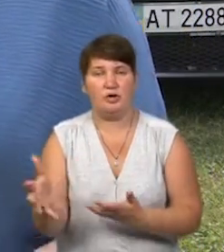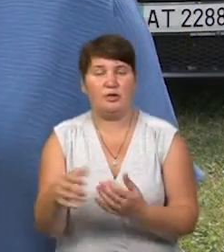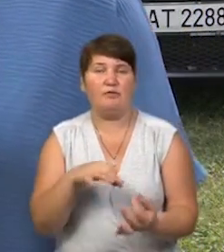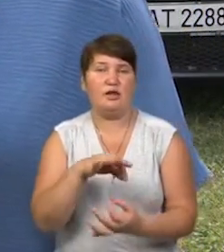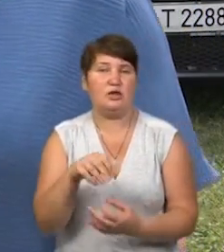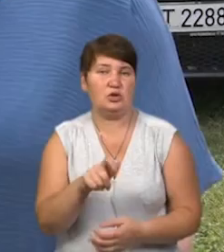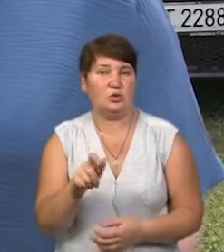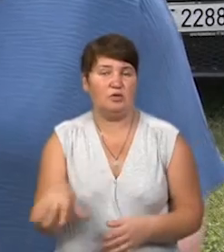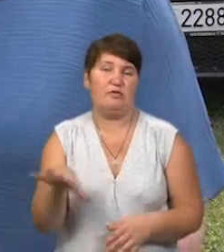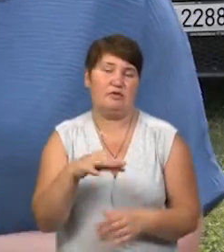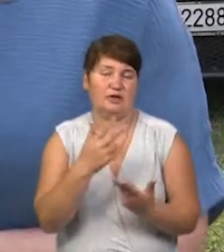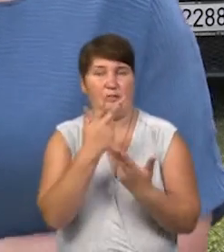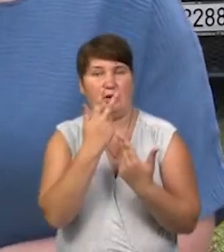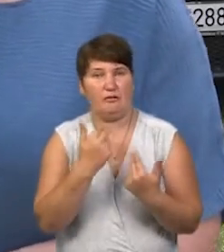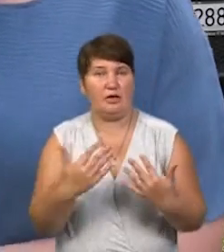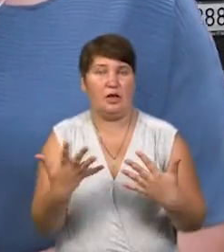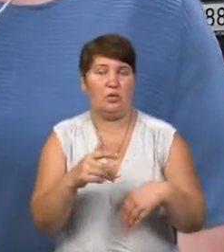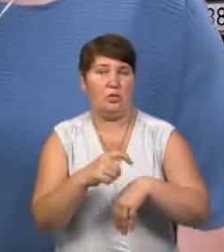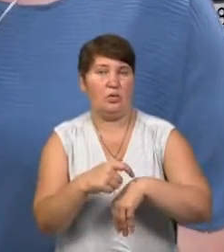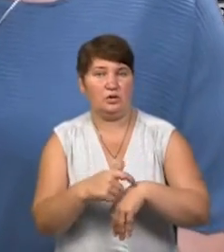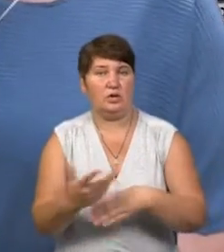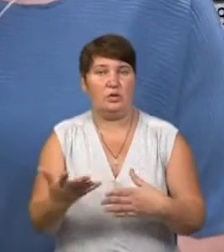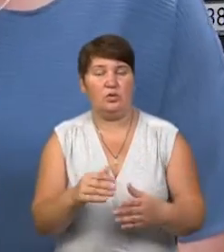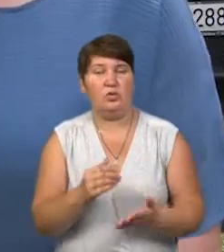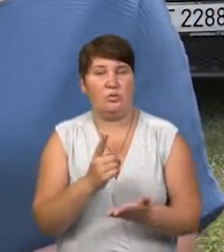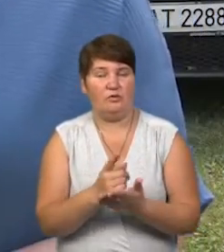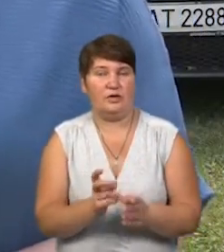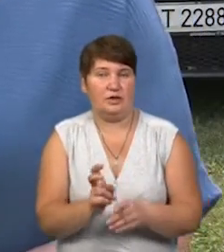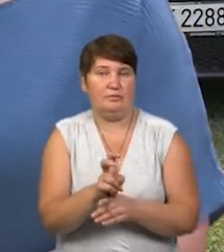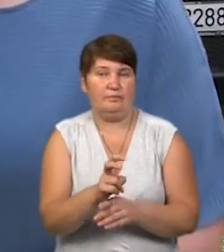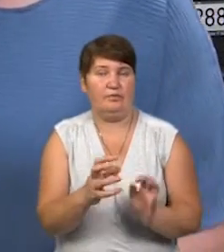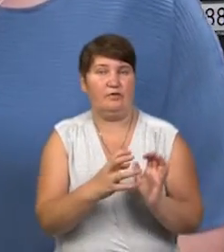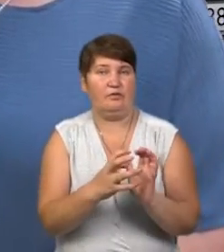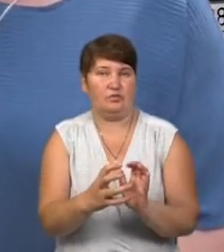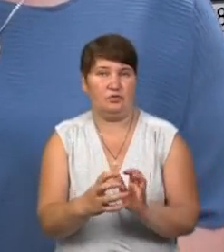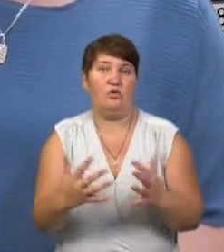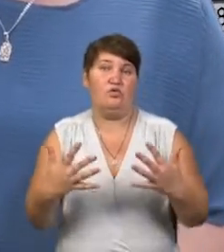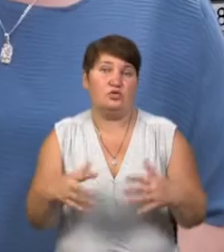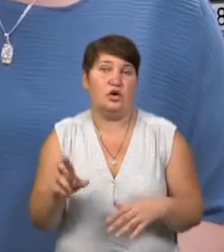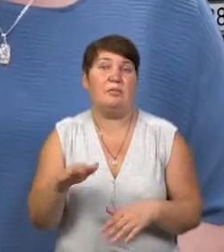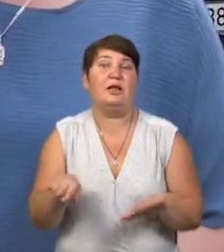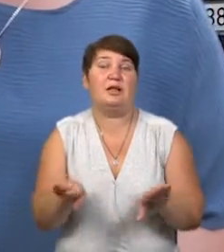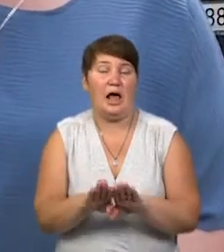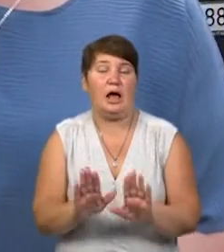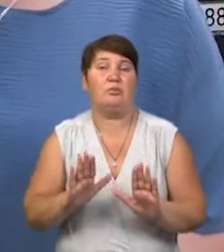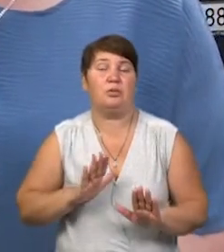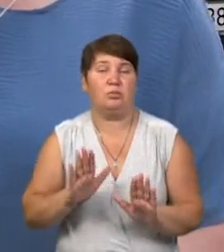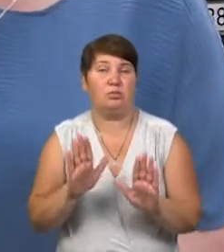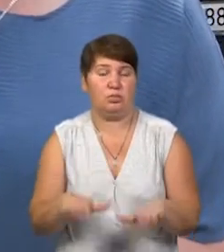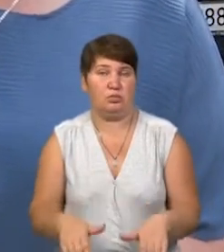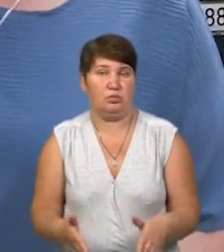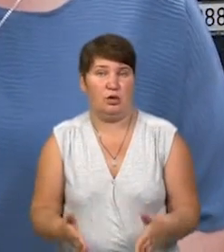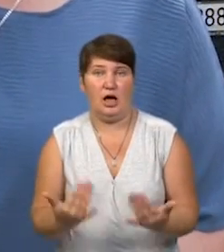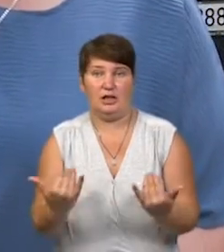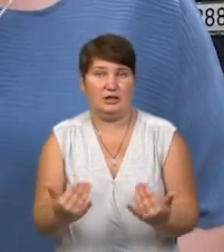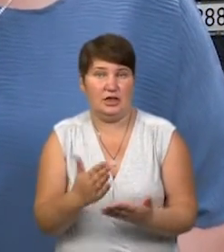так пристосувалися, на яку годину хто мав йти. І вже, я кажу, аби, нехай би було так, як було, принаймні. Ну, а це взагалі